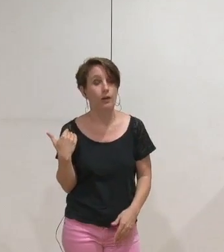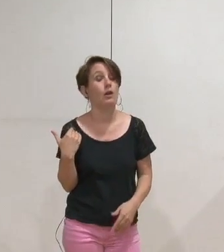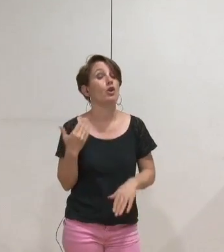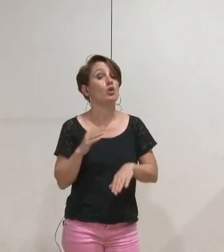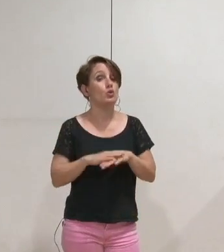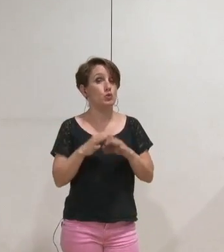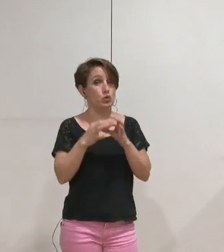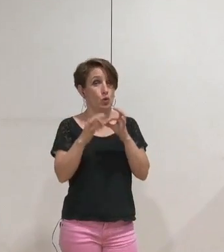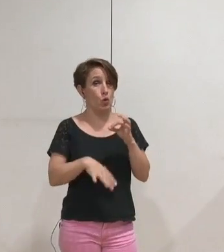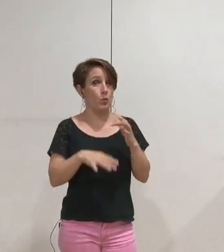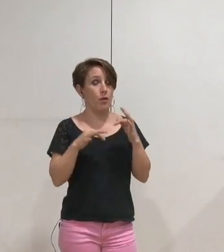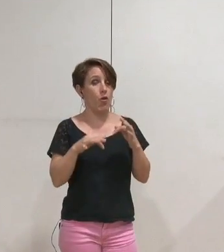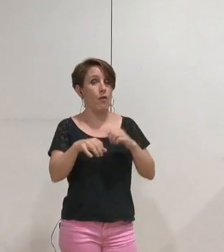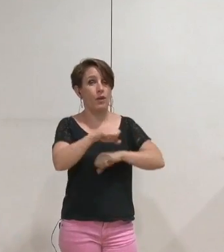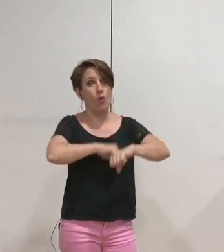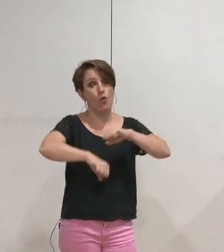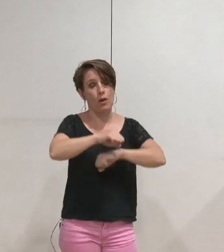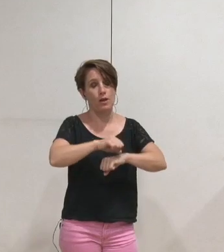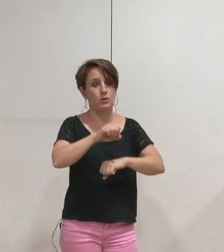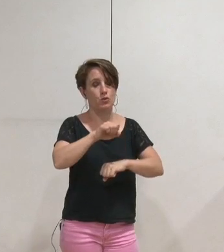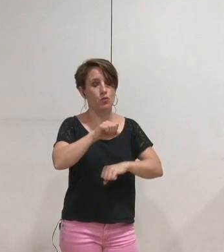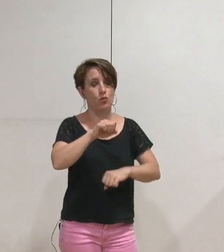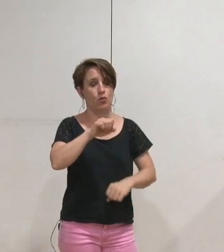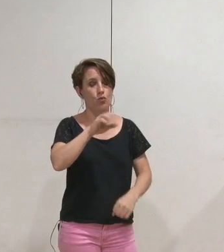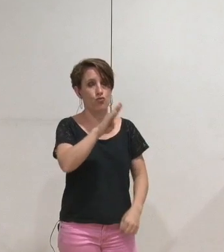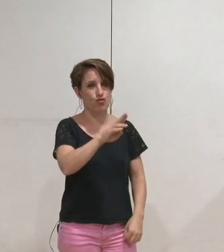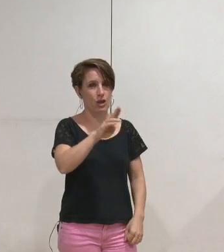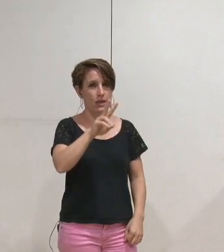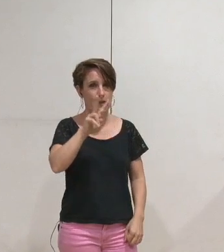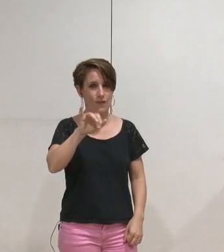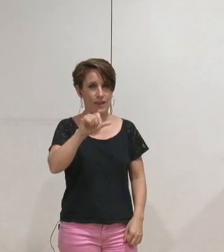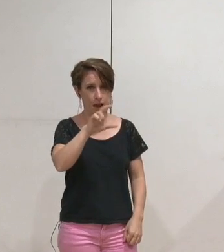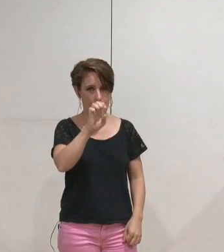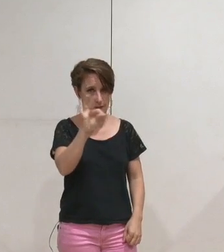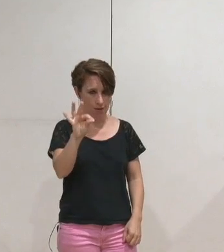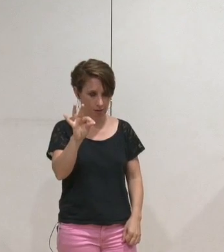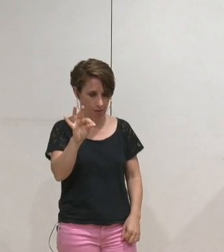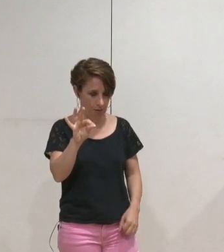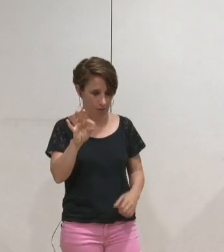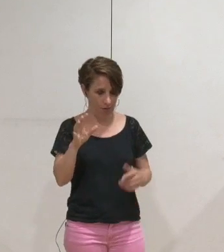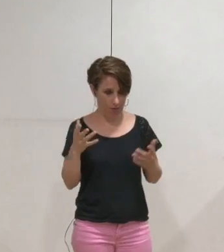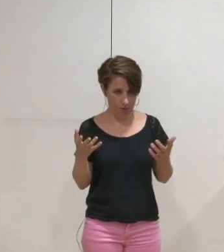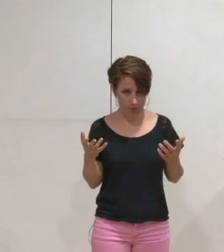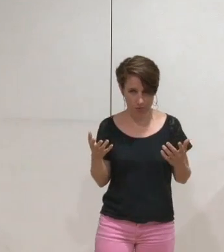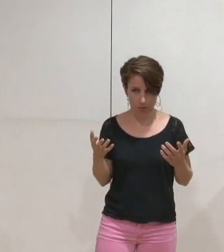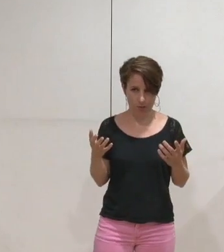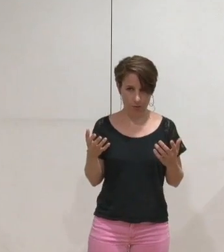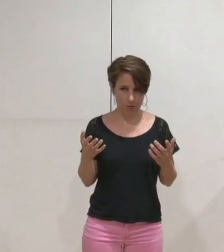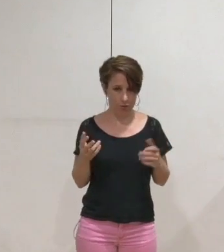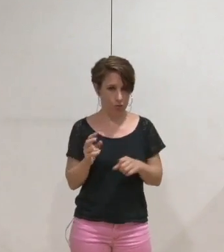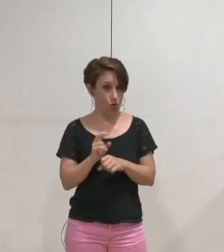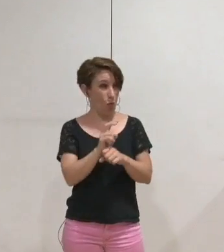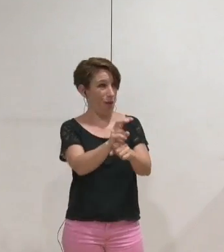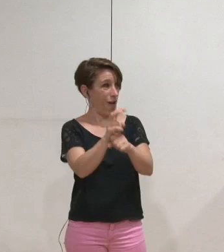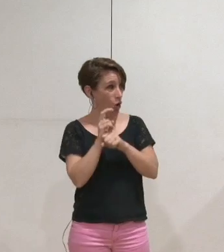Vialet euh il est déjà prévu avant même cette emprunt supplémentaire euh un